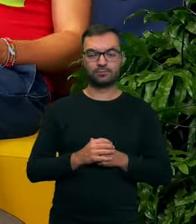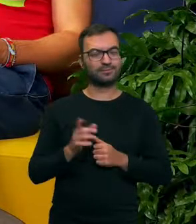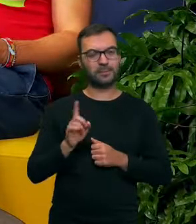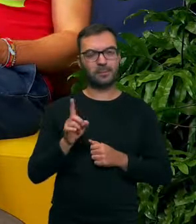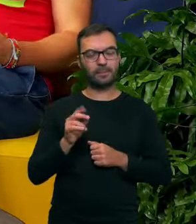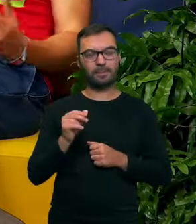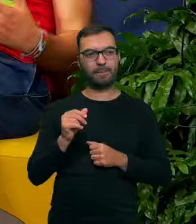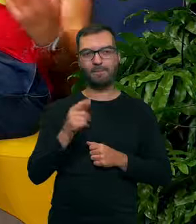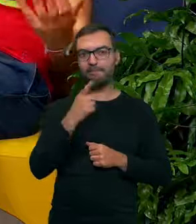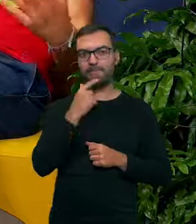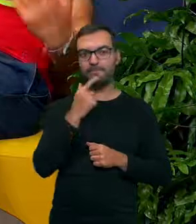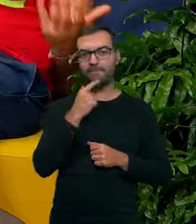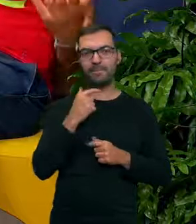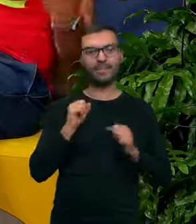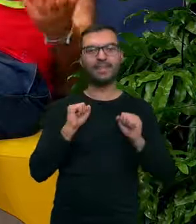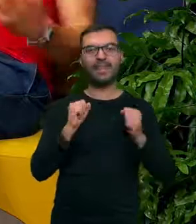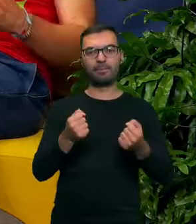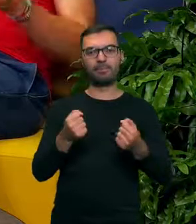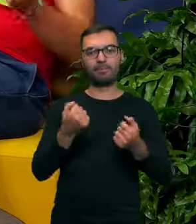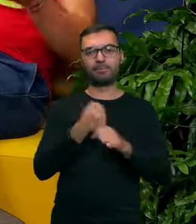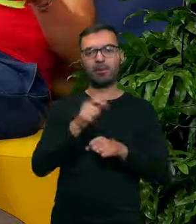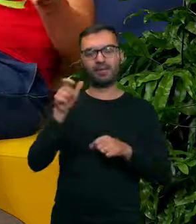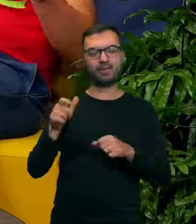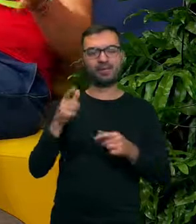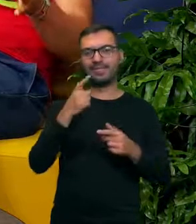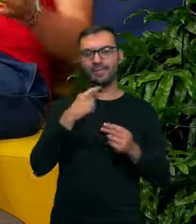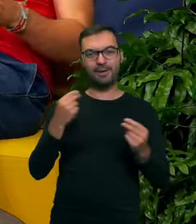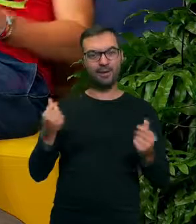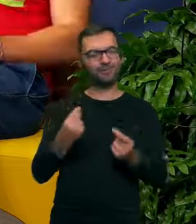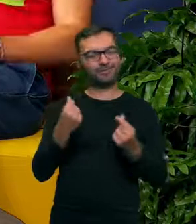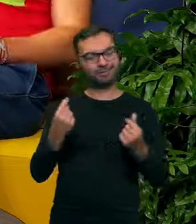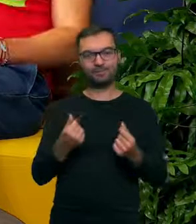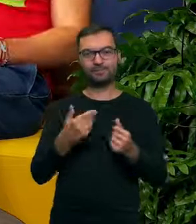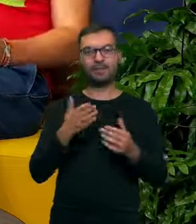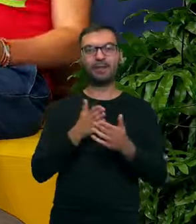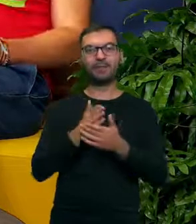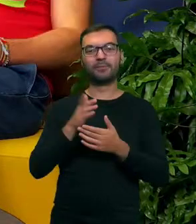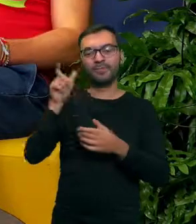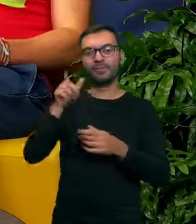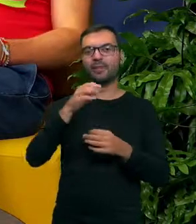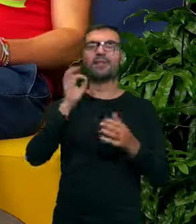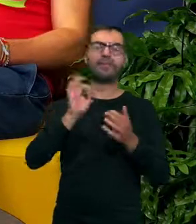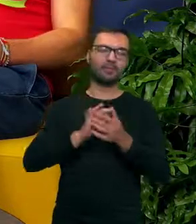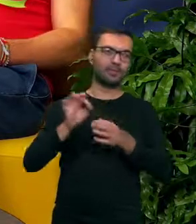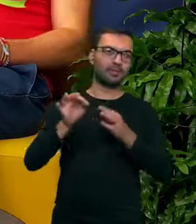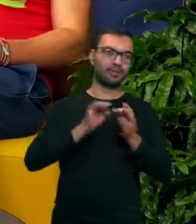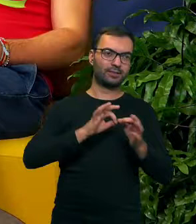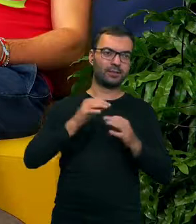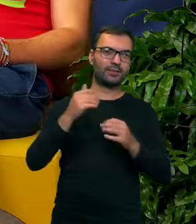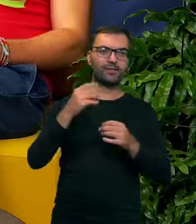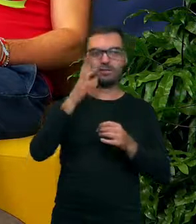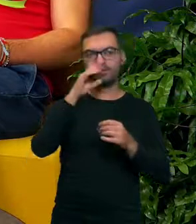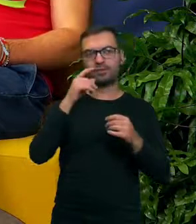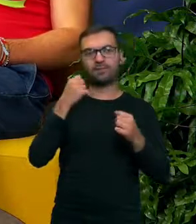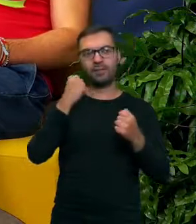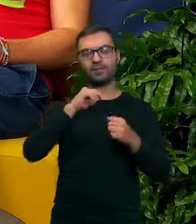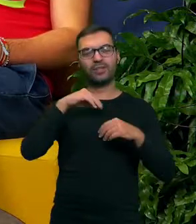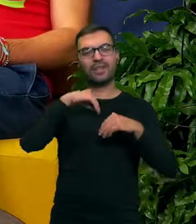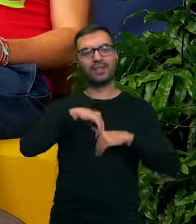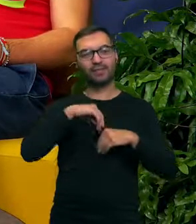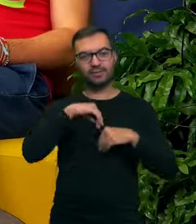że to nie jest wystarczająco dynamiczna postać na film, żeby jakby opowiadać przez nią. Też pewnie ta historia wtedy byłaby dosyć taka